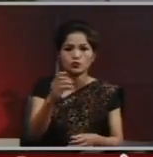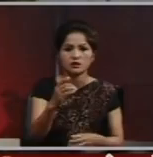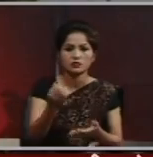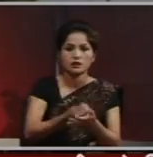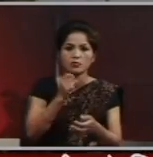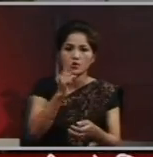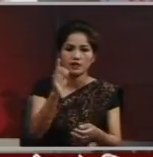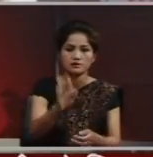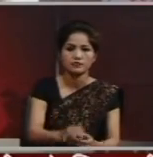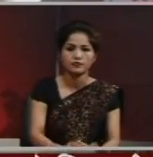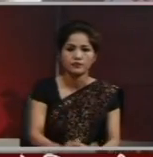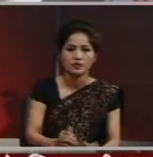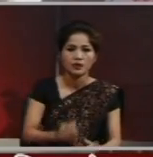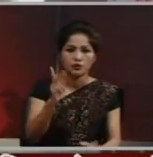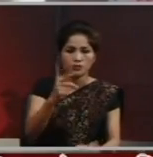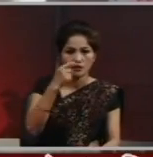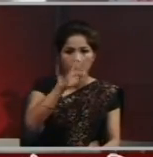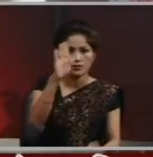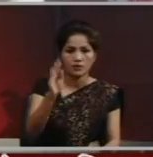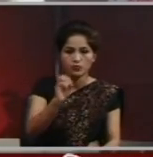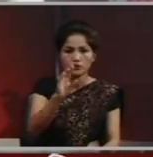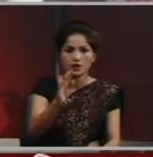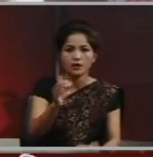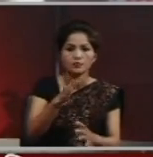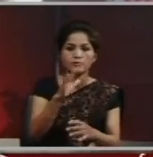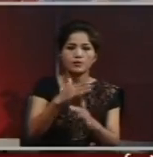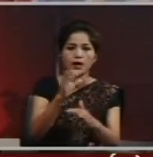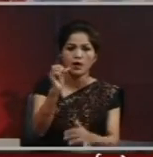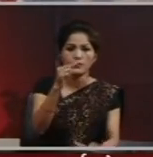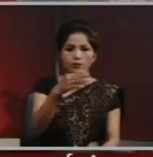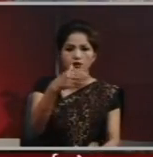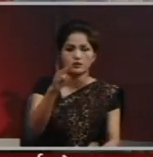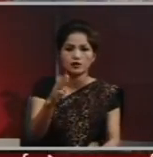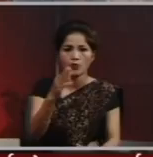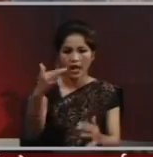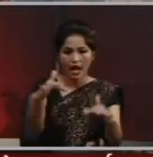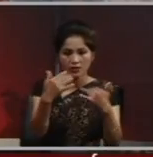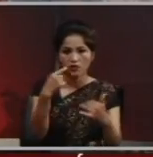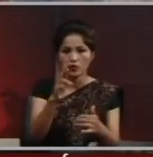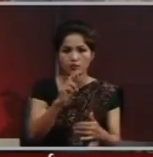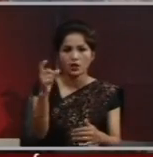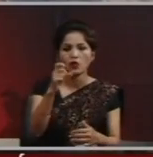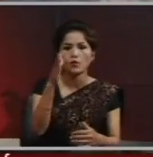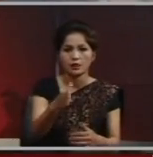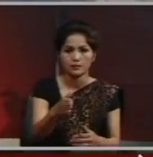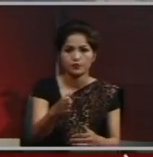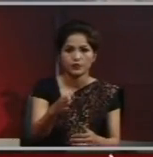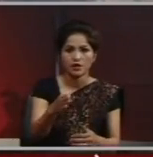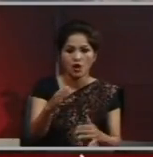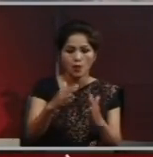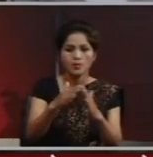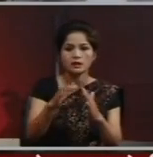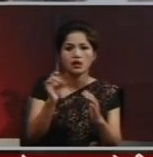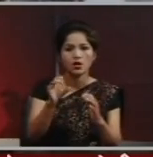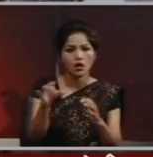छ। वैष्णोदेवी दर्शन विवाह पञ्चमीकै आकर्षण रहेको भन्दै क्लबले भने मन्दिर